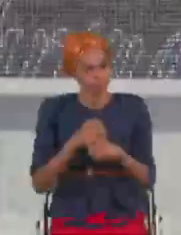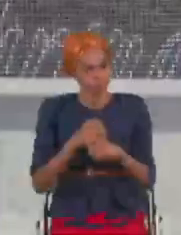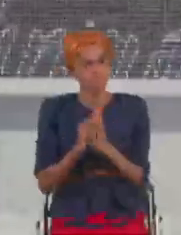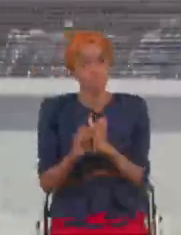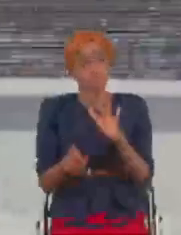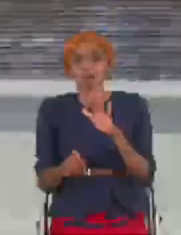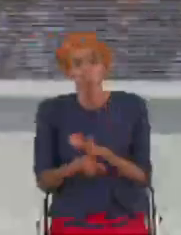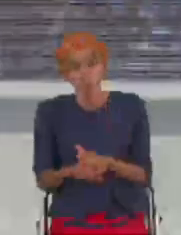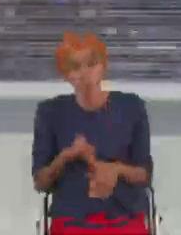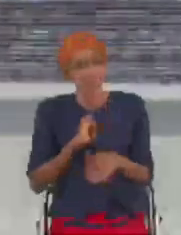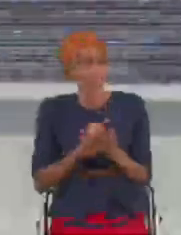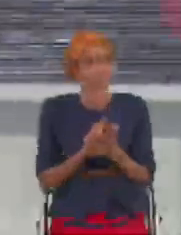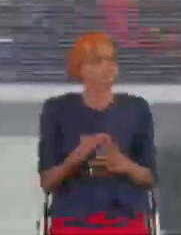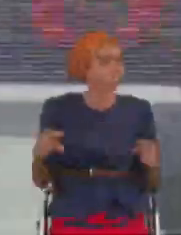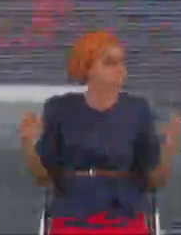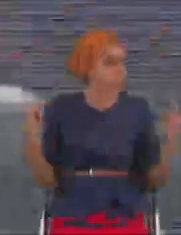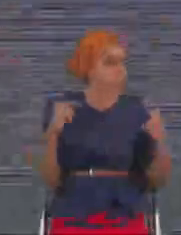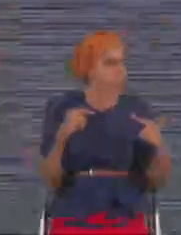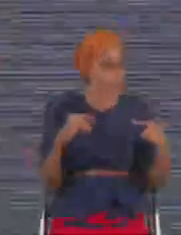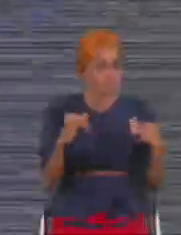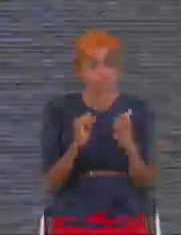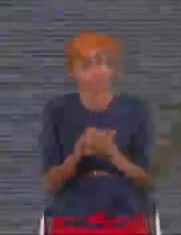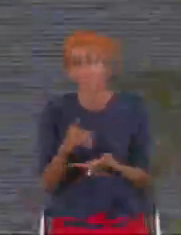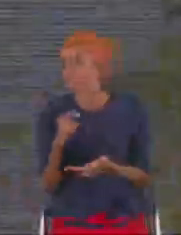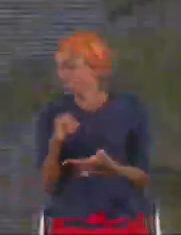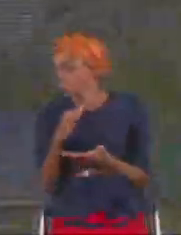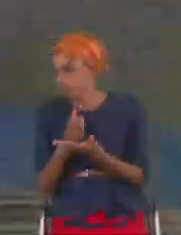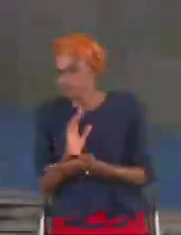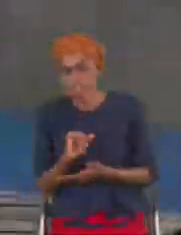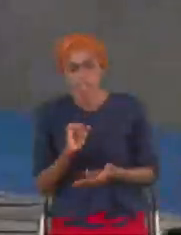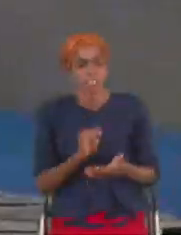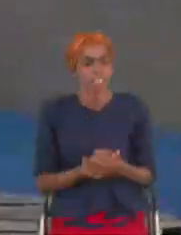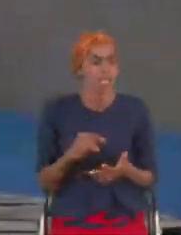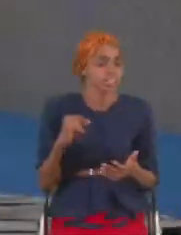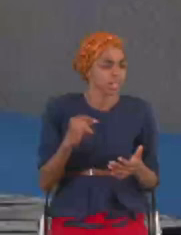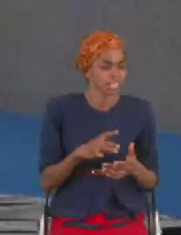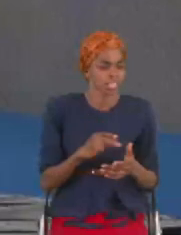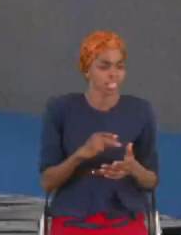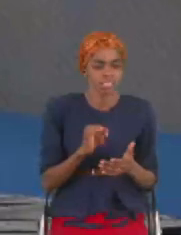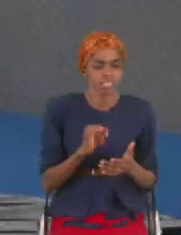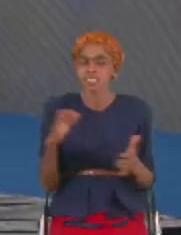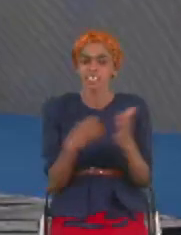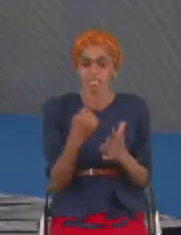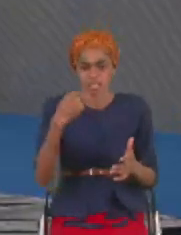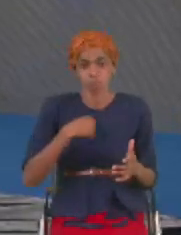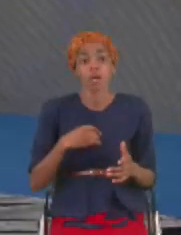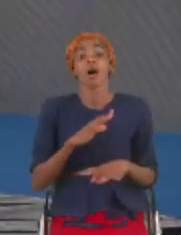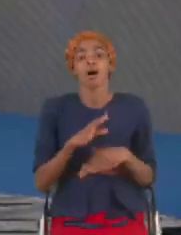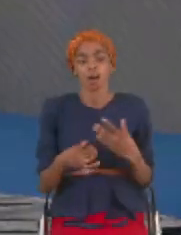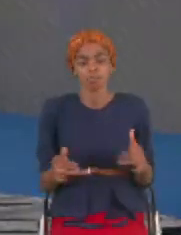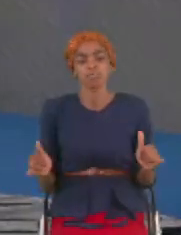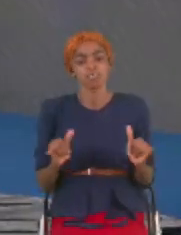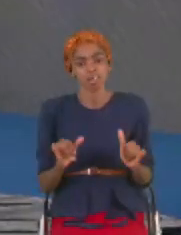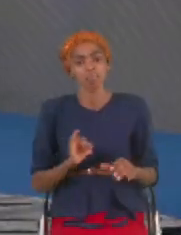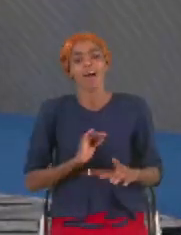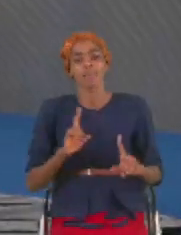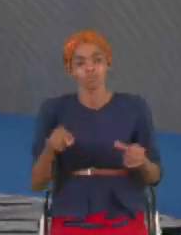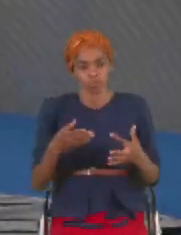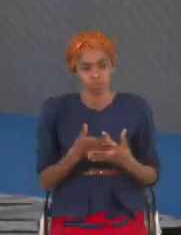pression je sais que cette opposition je sais que ça sympa bon que c'est contre moi mais tout de même je